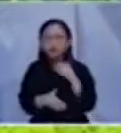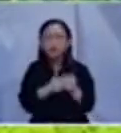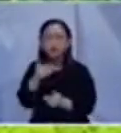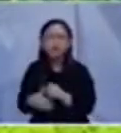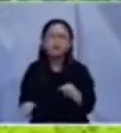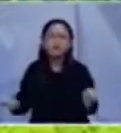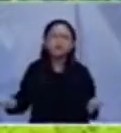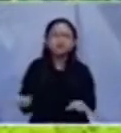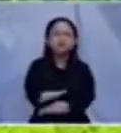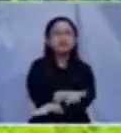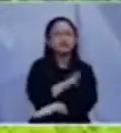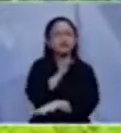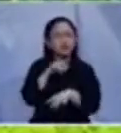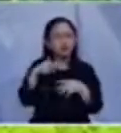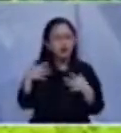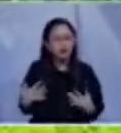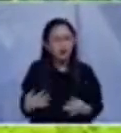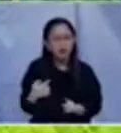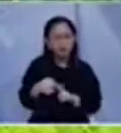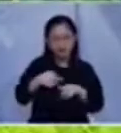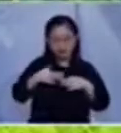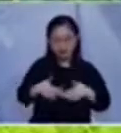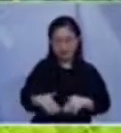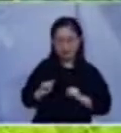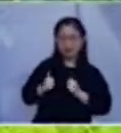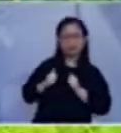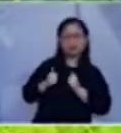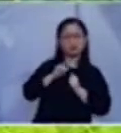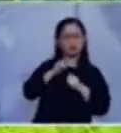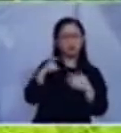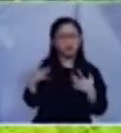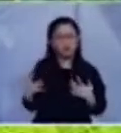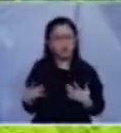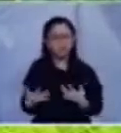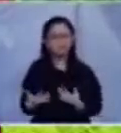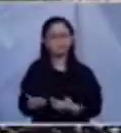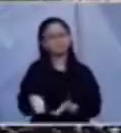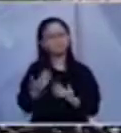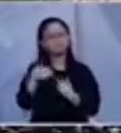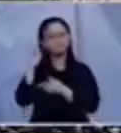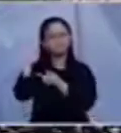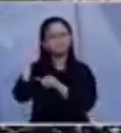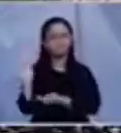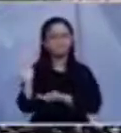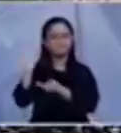penyebaran dari monkeypox dan apa yang perlu kita persiapkan? Kita lihat yuk.